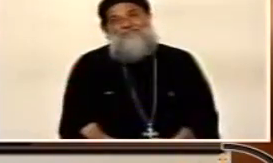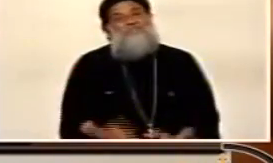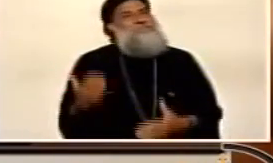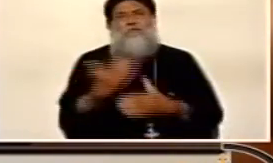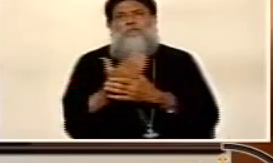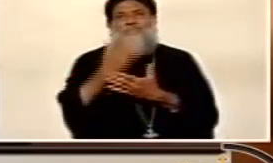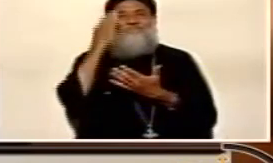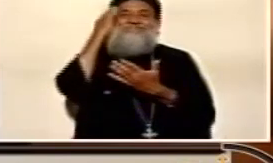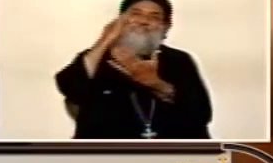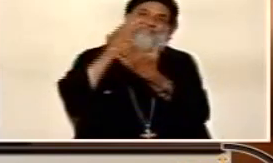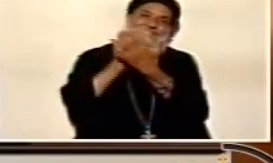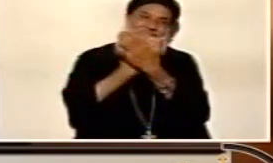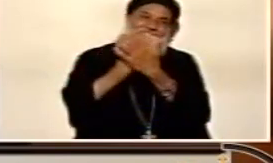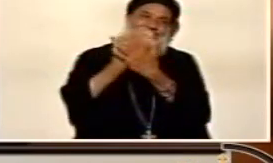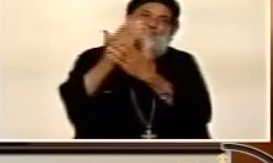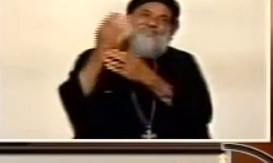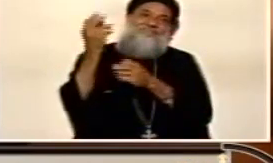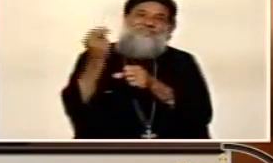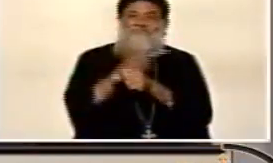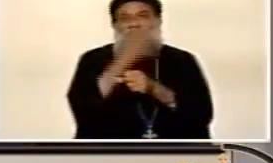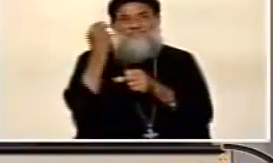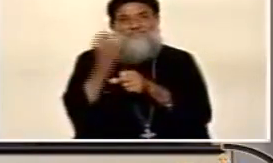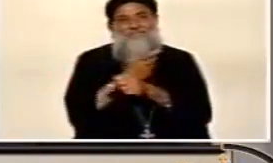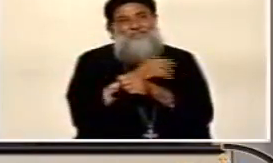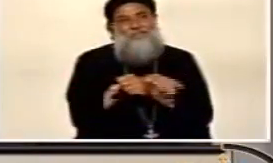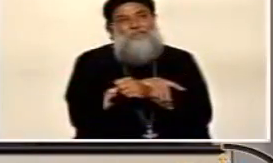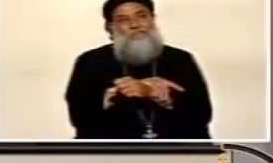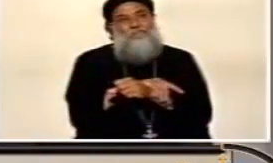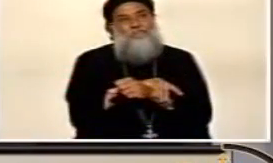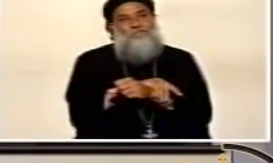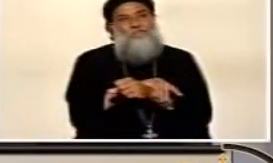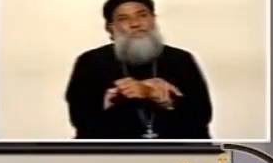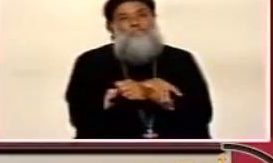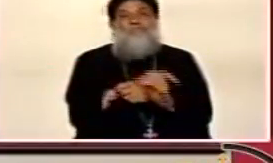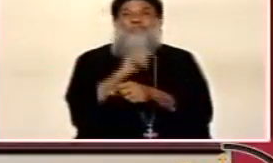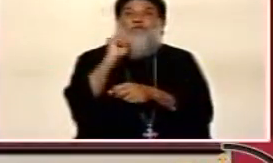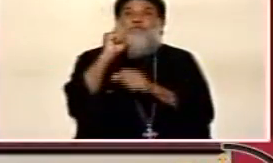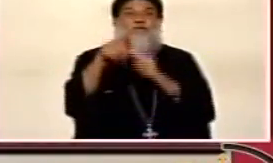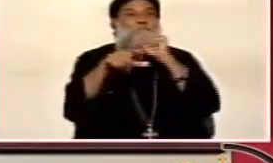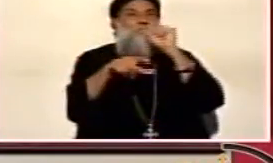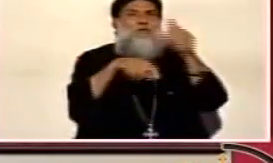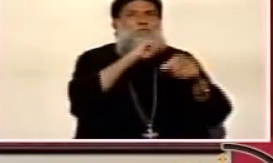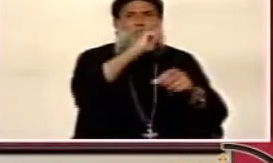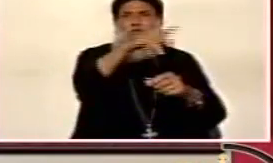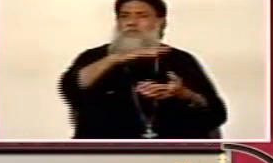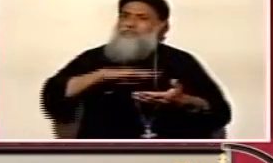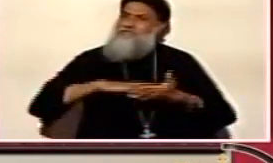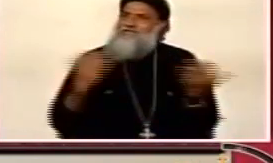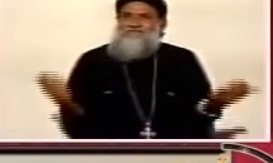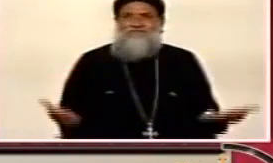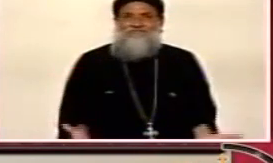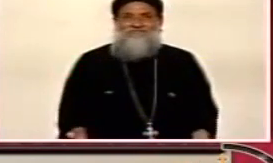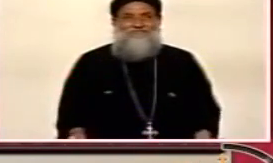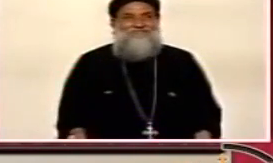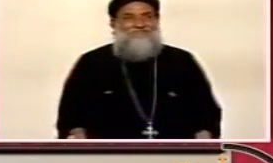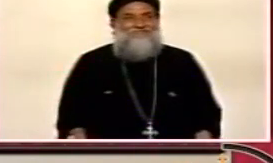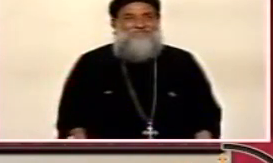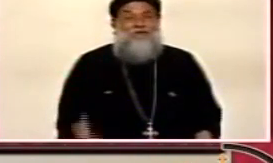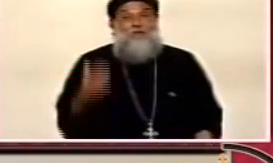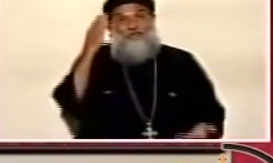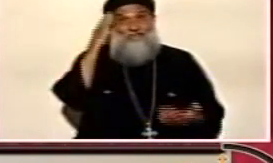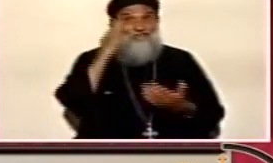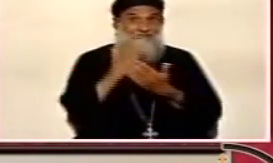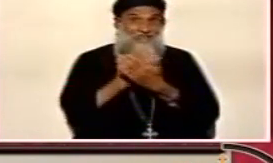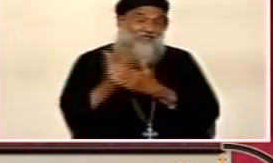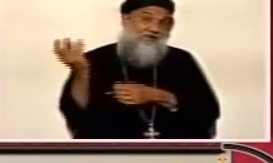المغفرة، مش مقصود بها رحمة على المساكين يعني يا سيدنا؟ وما مقصود بها العطاء أيضا برضو. طبعا. لأن الغفران